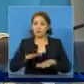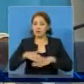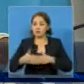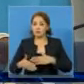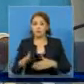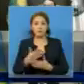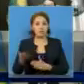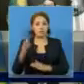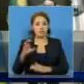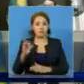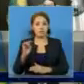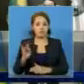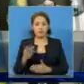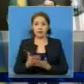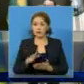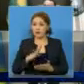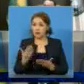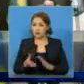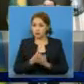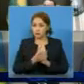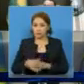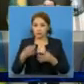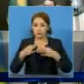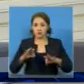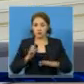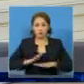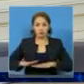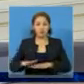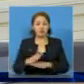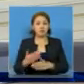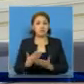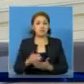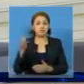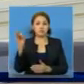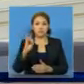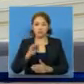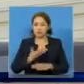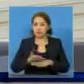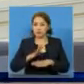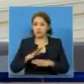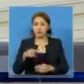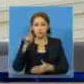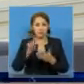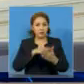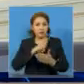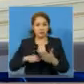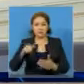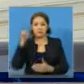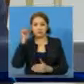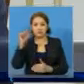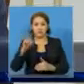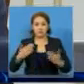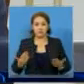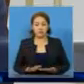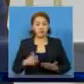советского союза становление содружества независимых государств исторической напряженности и доверие к завтрашней жизни но